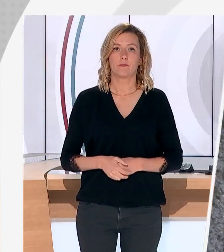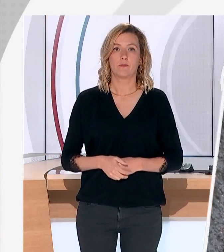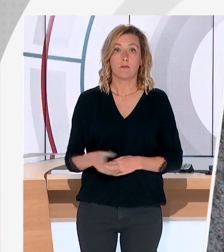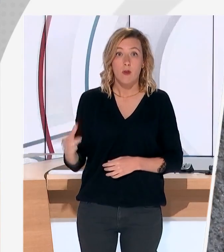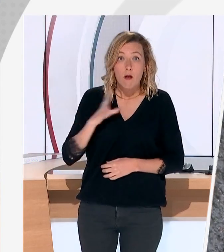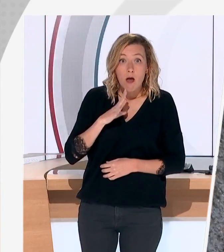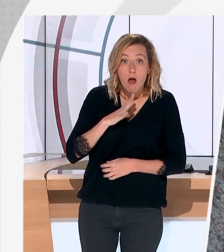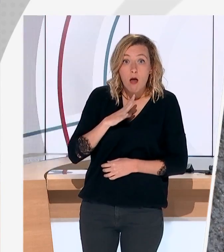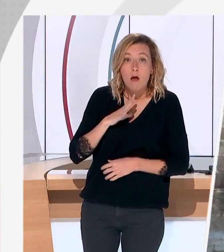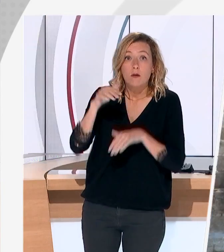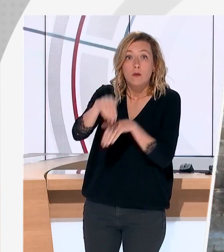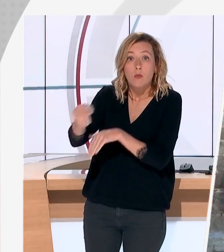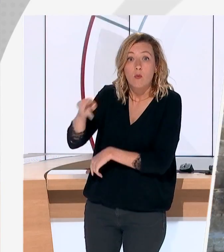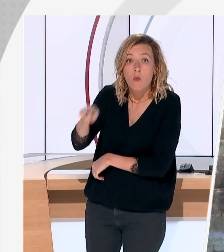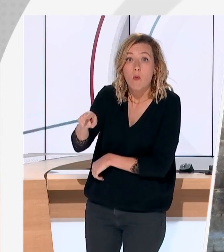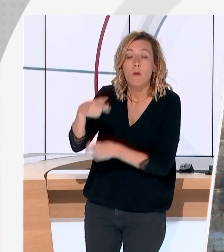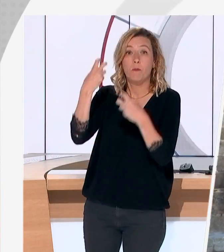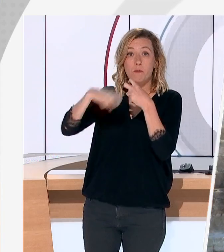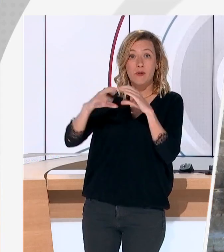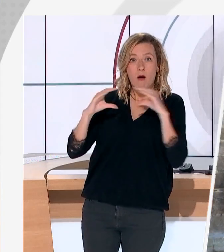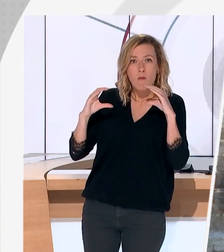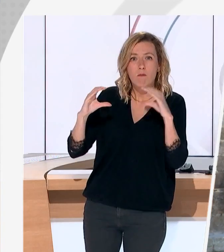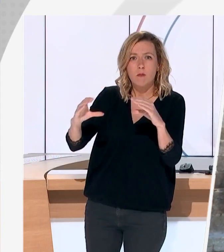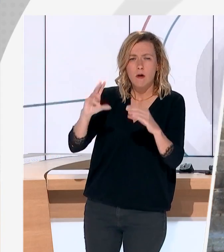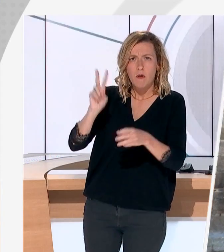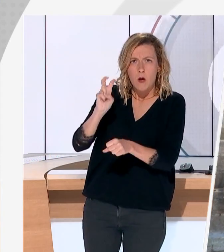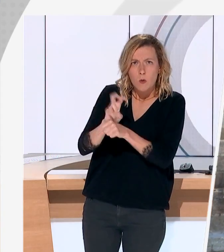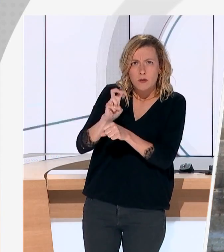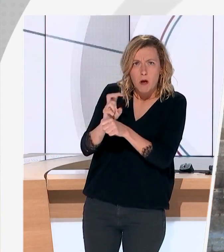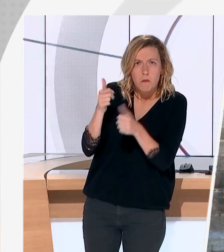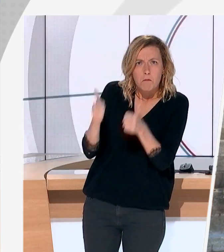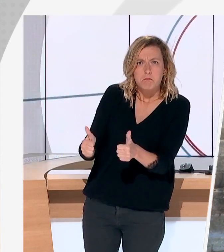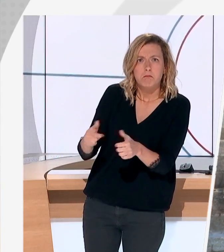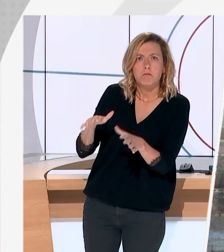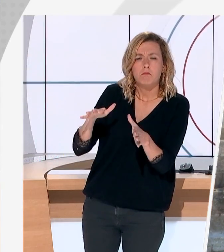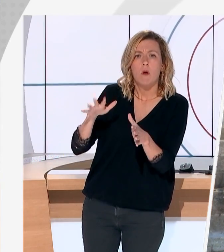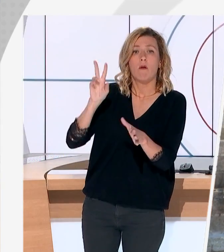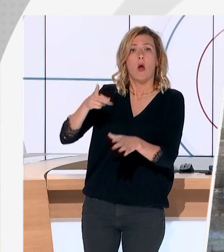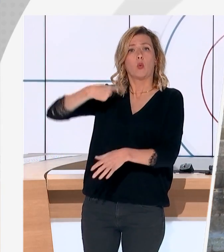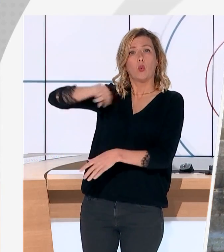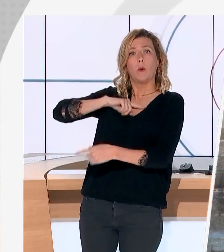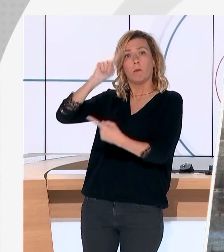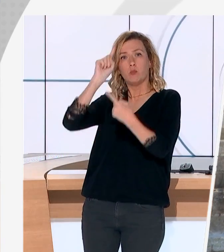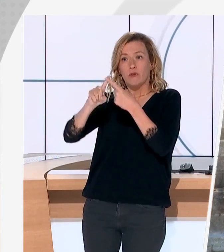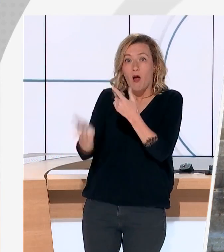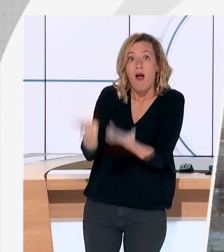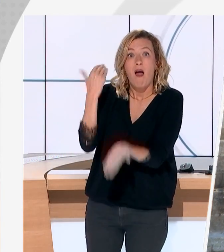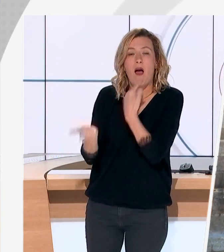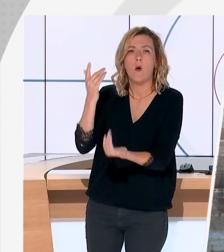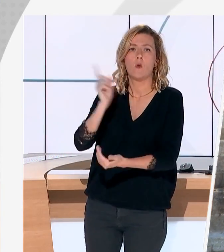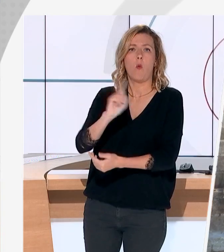des dalles et qui sont bien conservées. On a soulevé une dalle, on a vu que les ossements sont bien conservés. Le